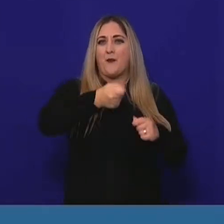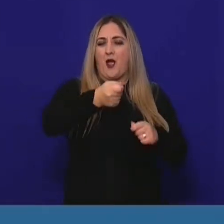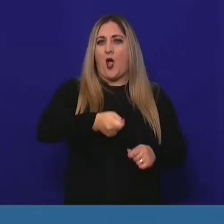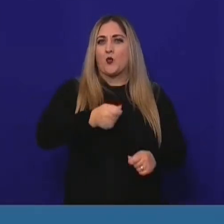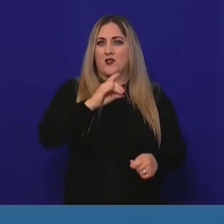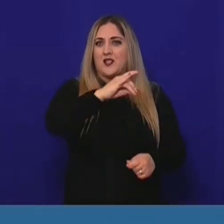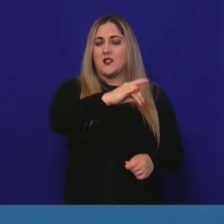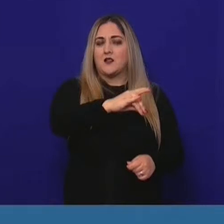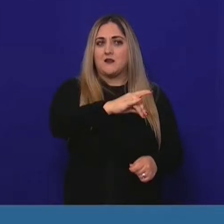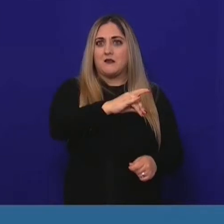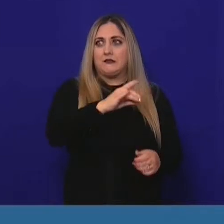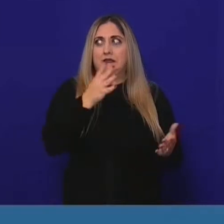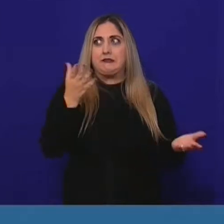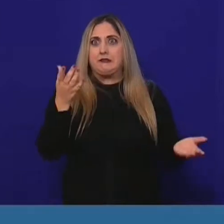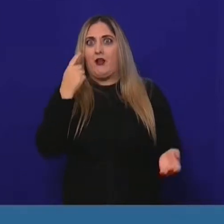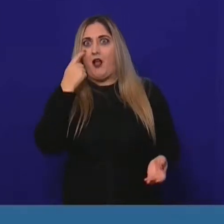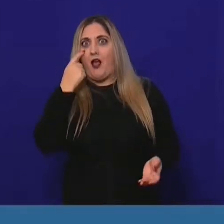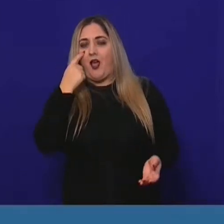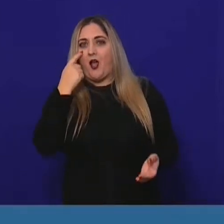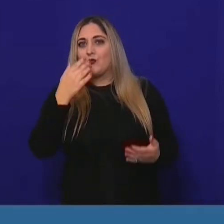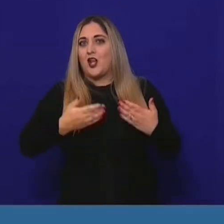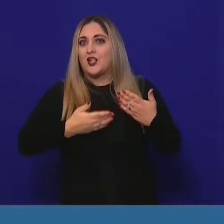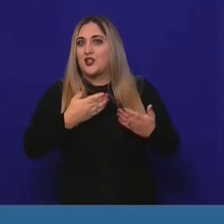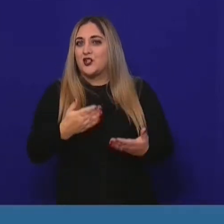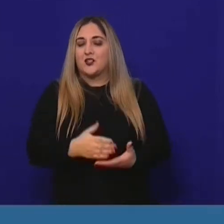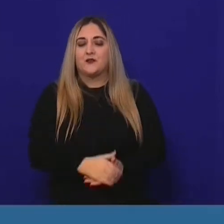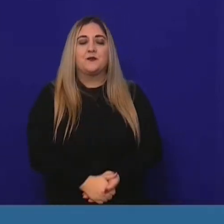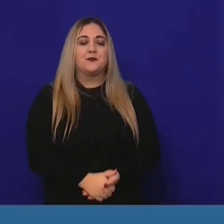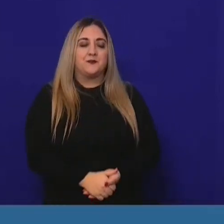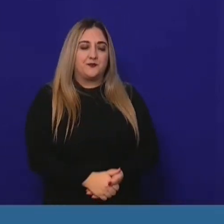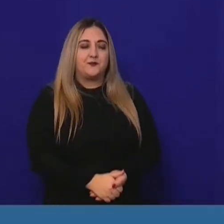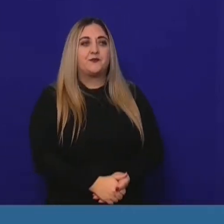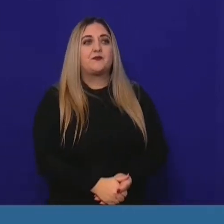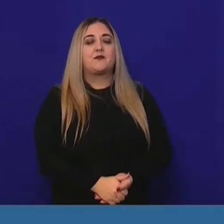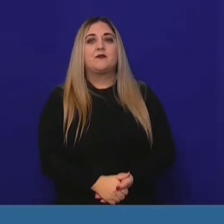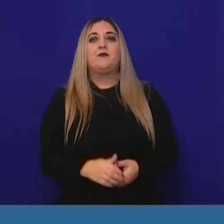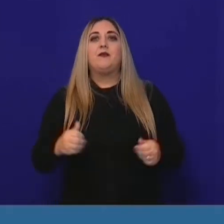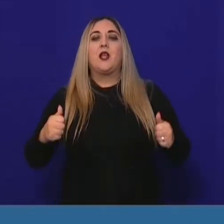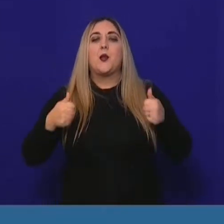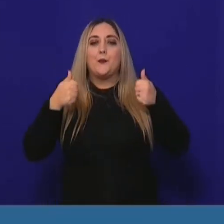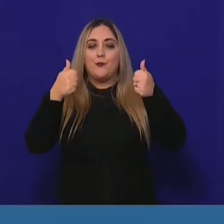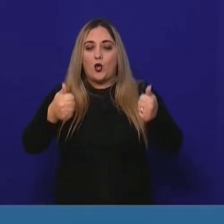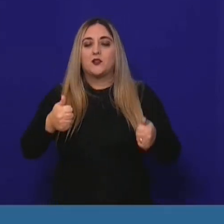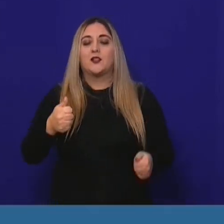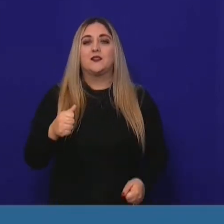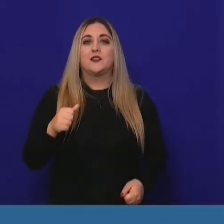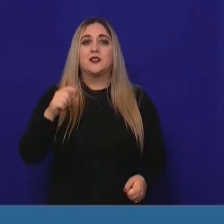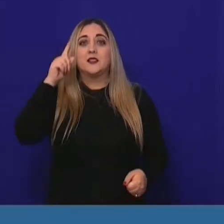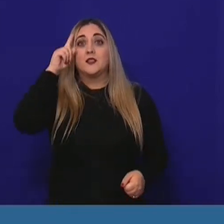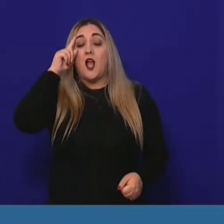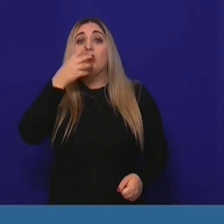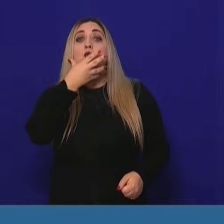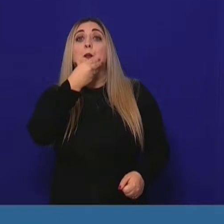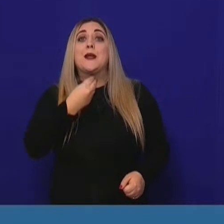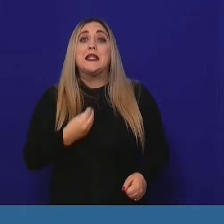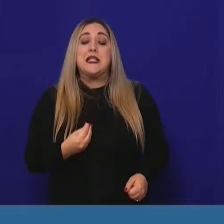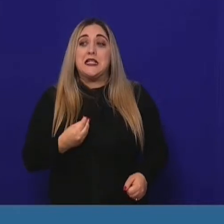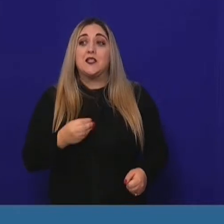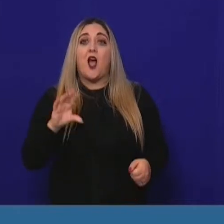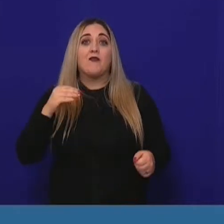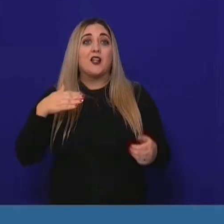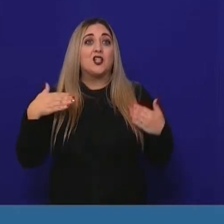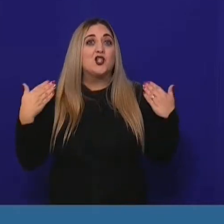the new year? Thank you. Dini importanti ħafna, nafu li ġej il-miliet, nis li jixtiequ jgawdu l-miliet,